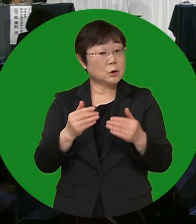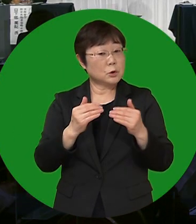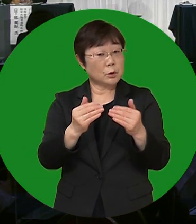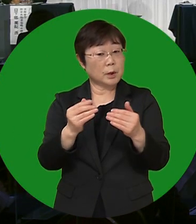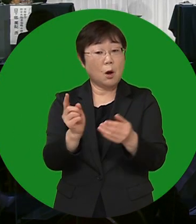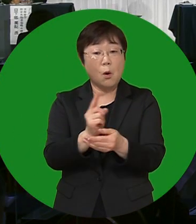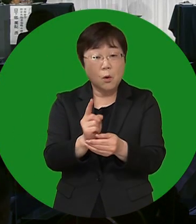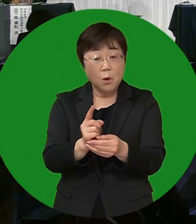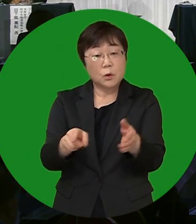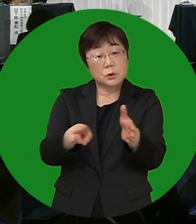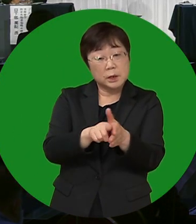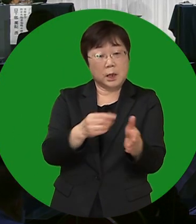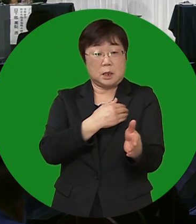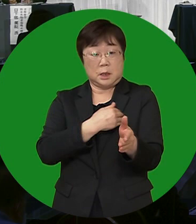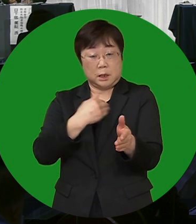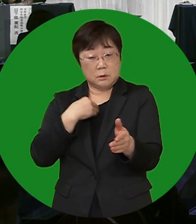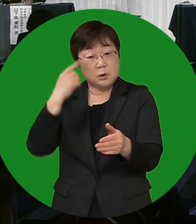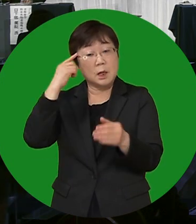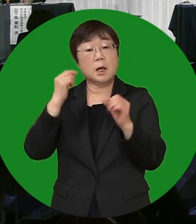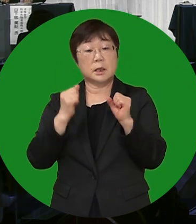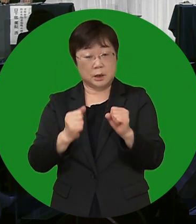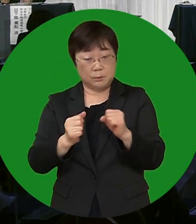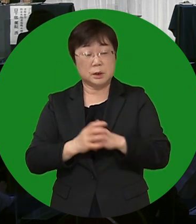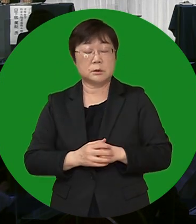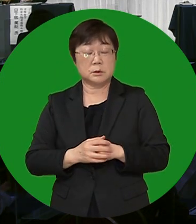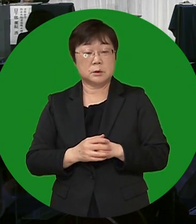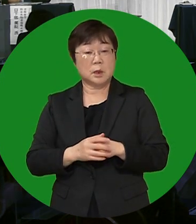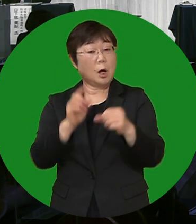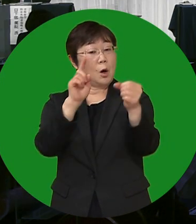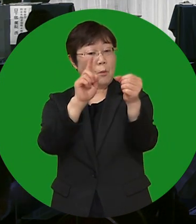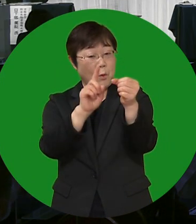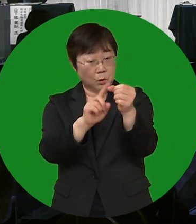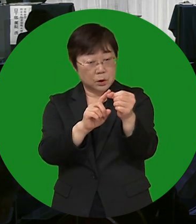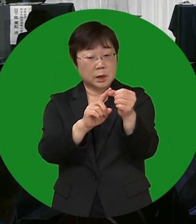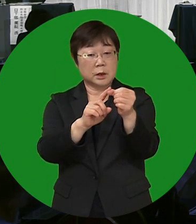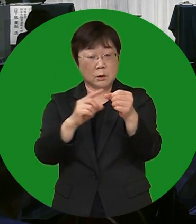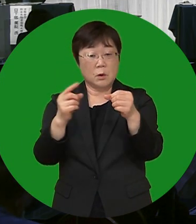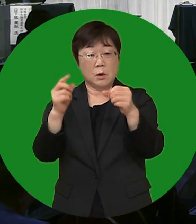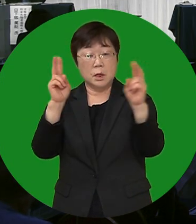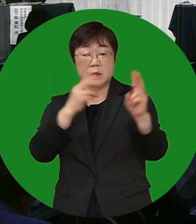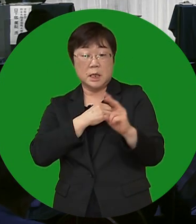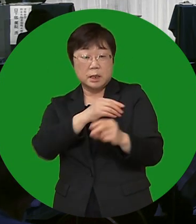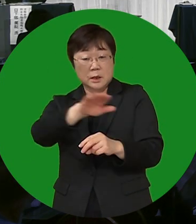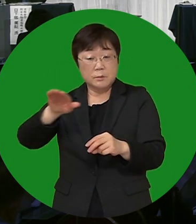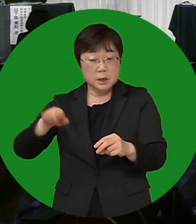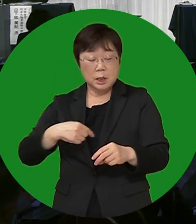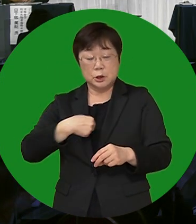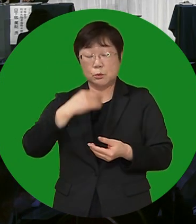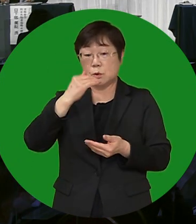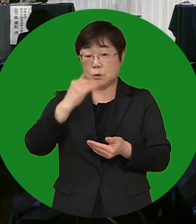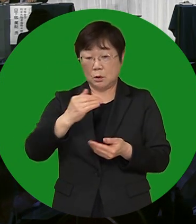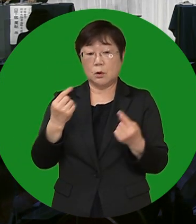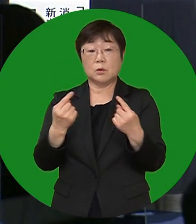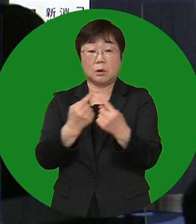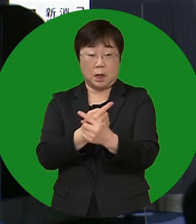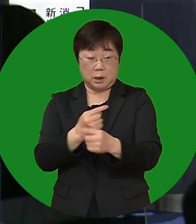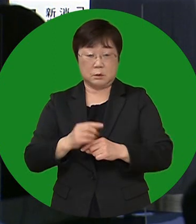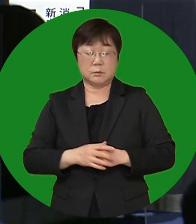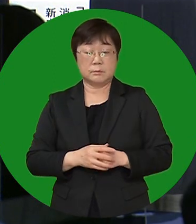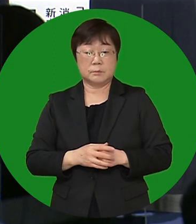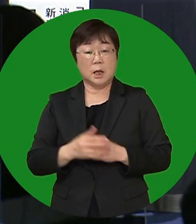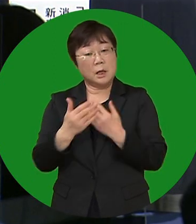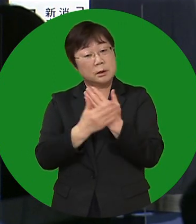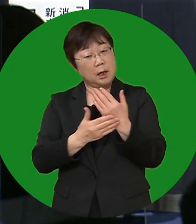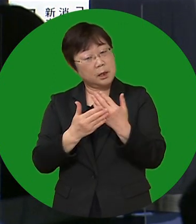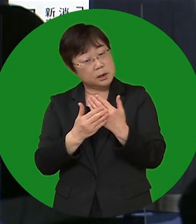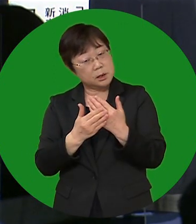すべき方向づけができるというふうに考えておりますしそのパパスをですね社員全員がですね自分ごと化するということ